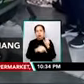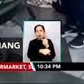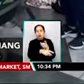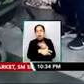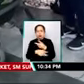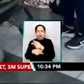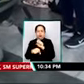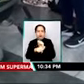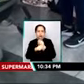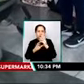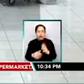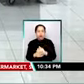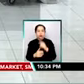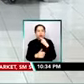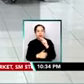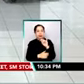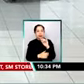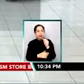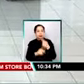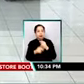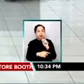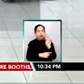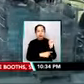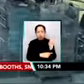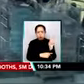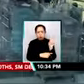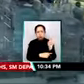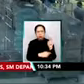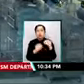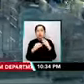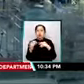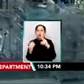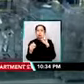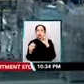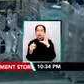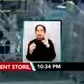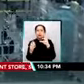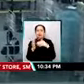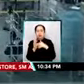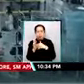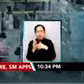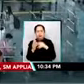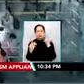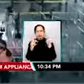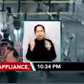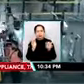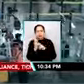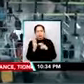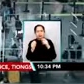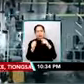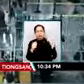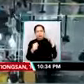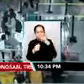Sa datos ng MIA mula sa January 2, umabot na sa mahigit 276,000 na pasero ang dumating at nakaalis mula